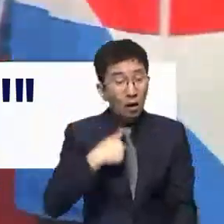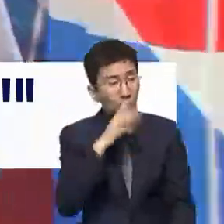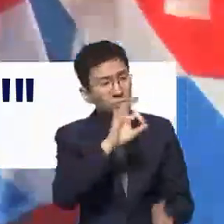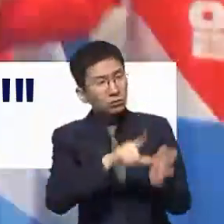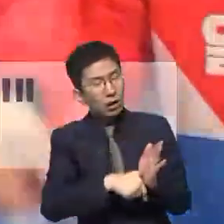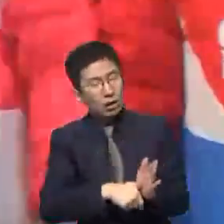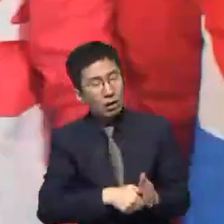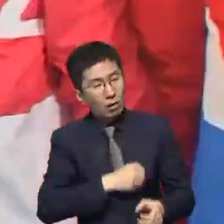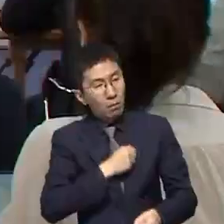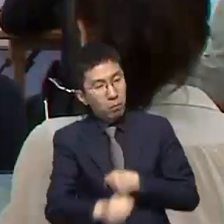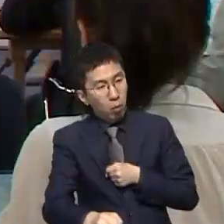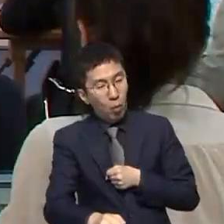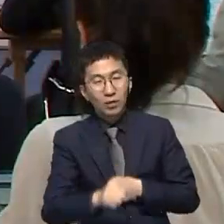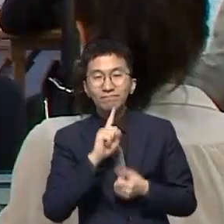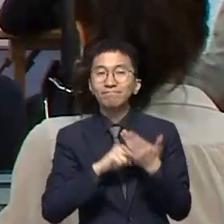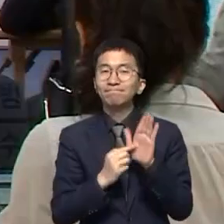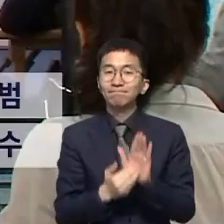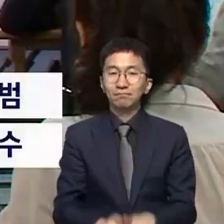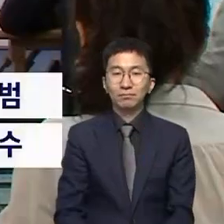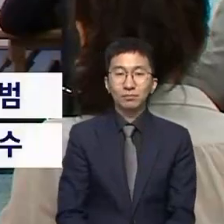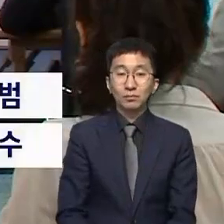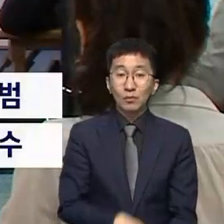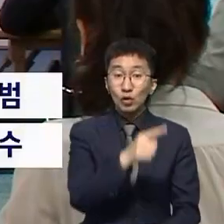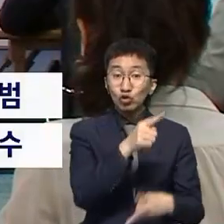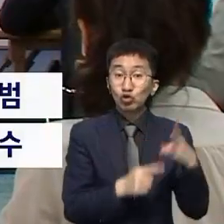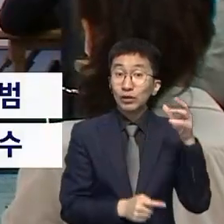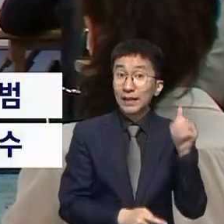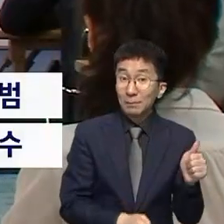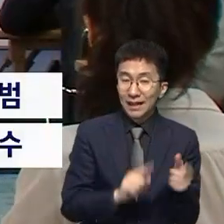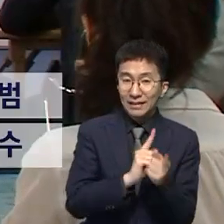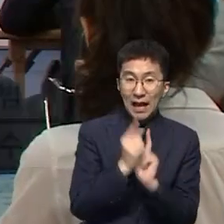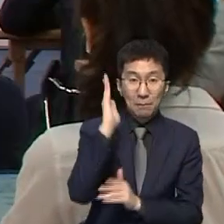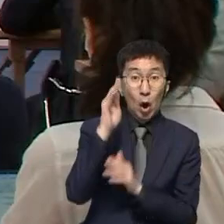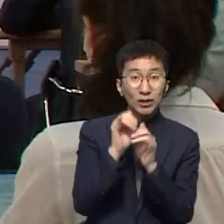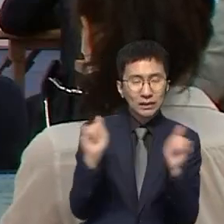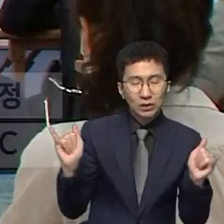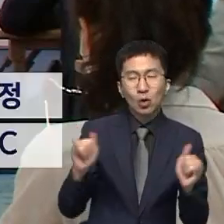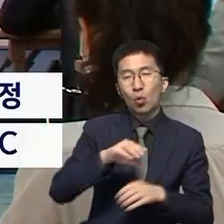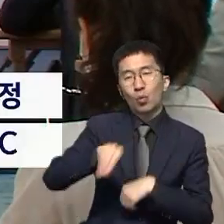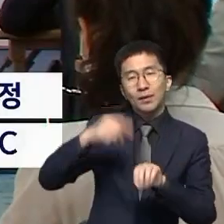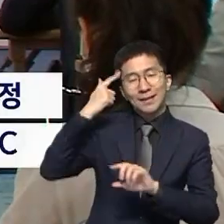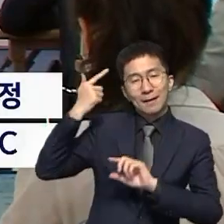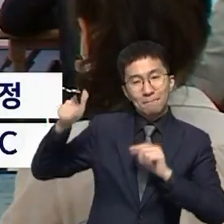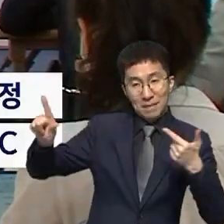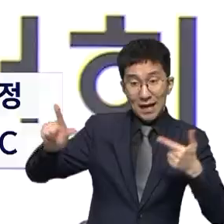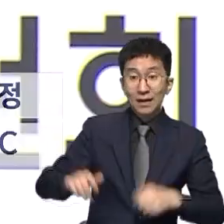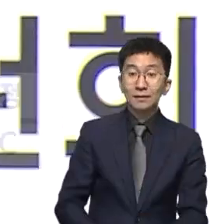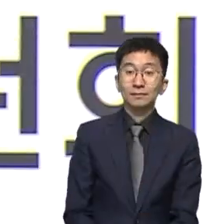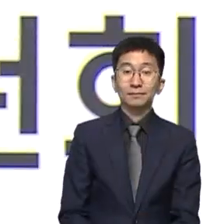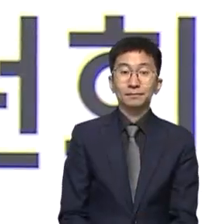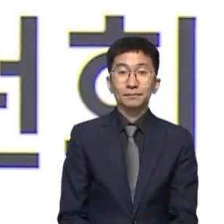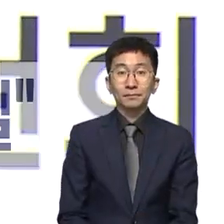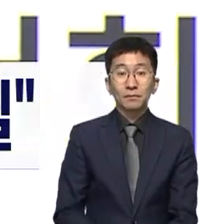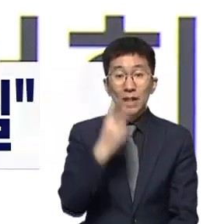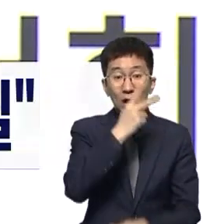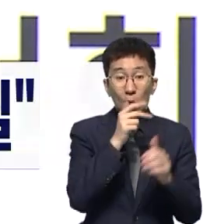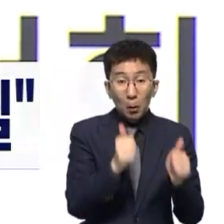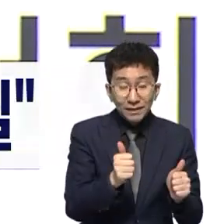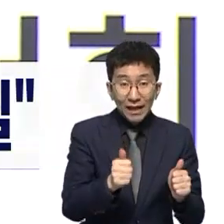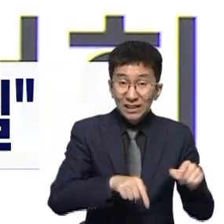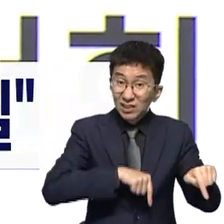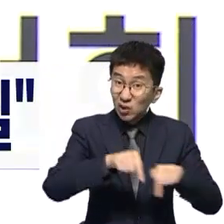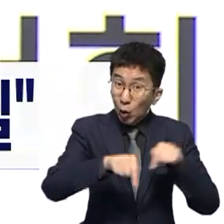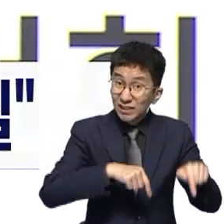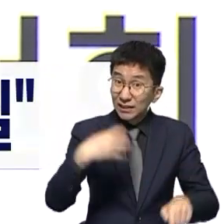모순이라고 표현했습니다. 윤 당선인 측에서 대변인이 정면 반박했습니다. 본질은 검찰의 정치화가